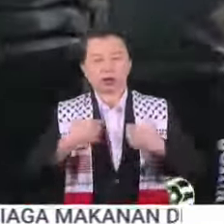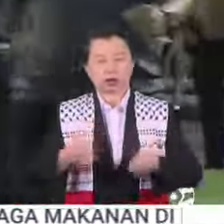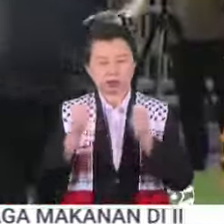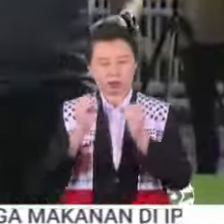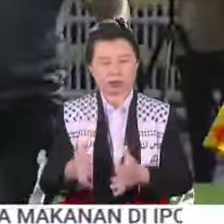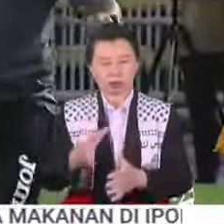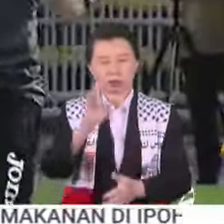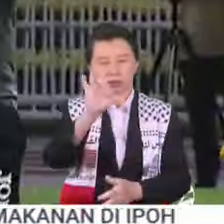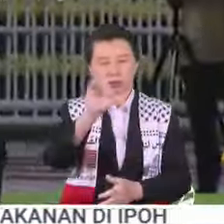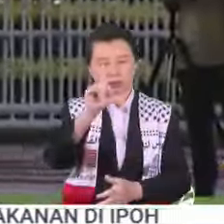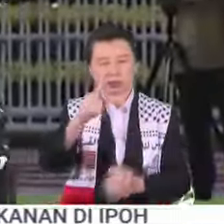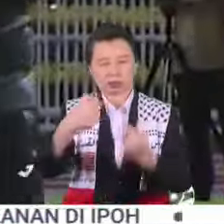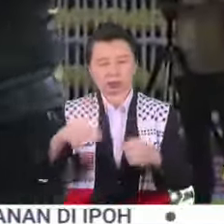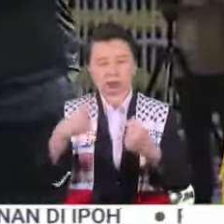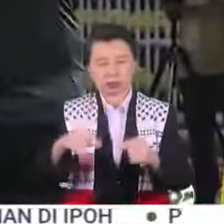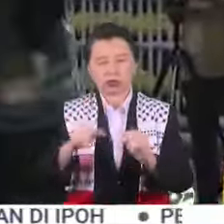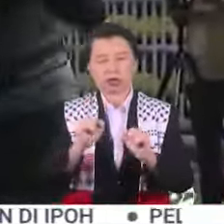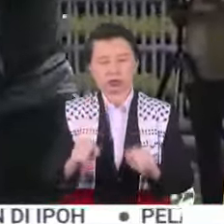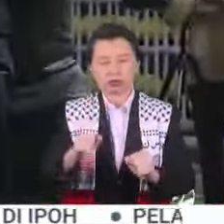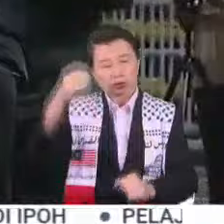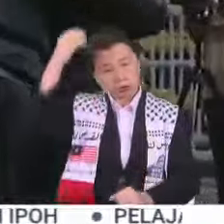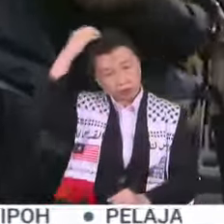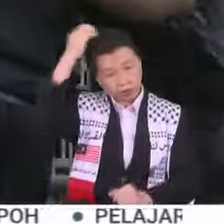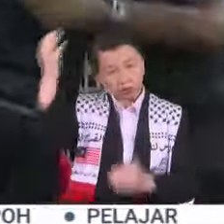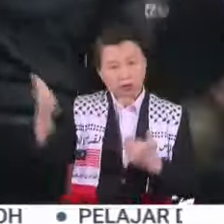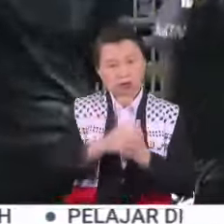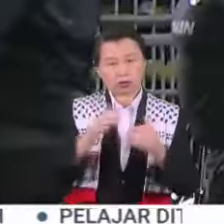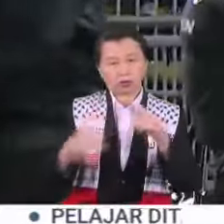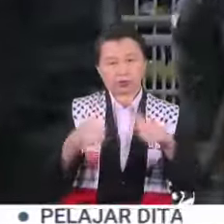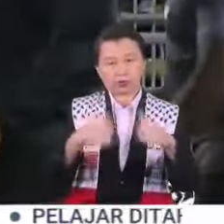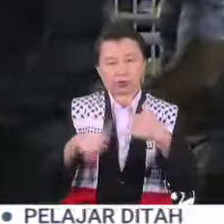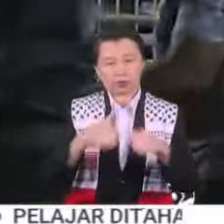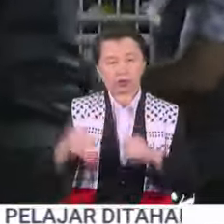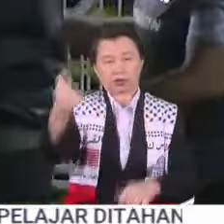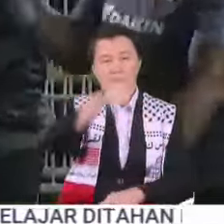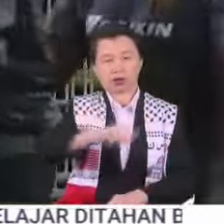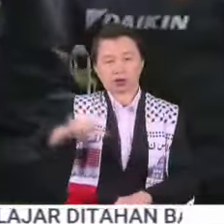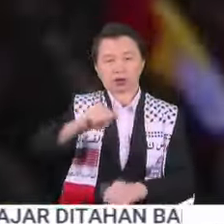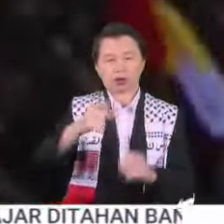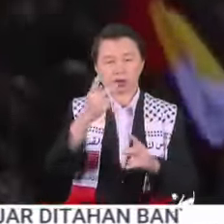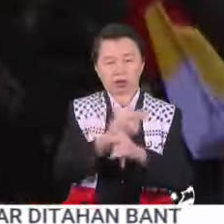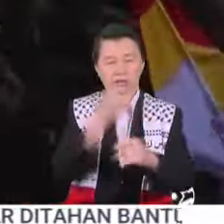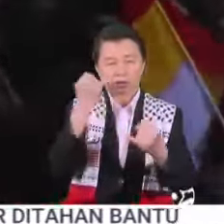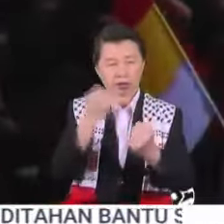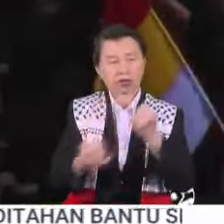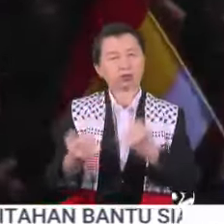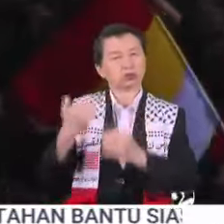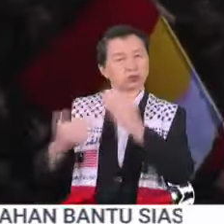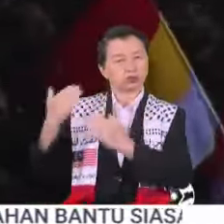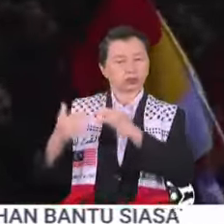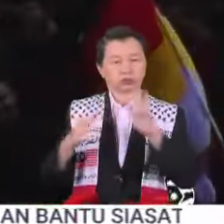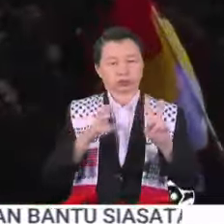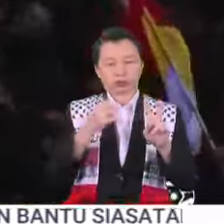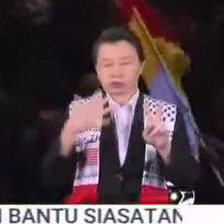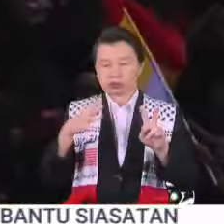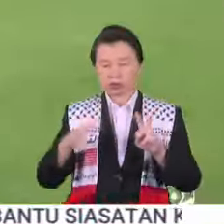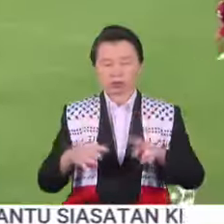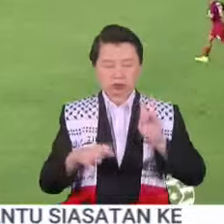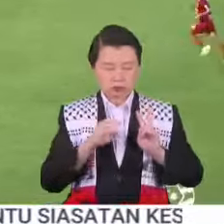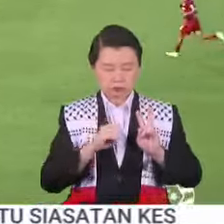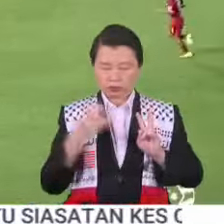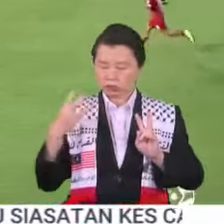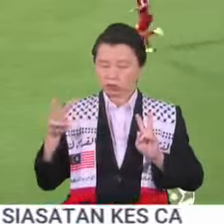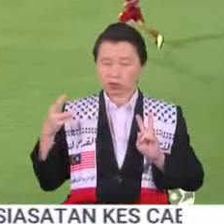satu perlawanan. Kemenangan itu membolehkan Selangor kembali beraksi di peringkat Asia kali terakhir pada musim